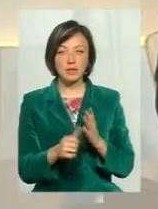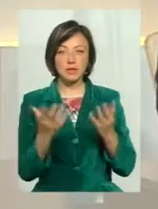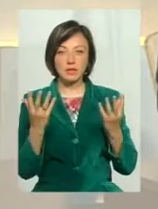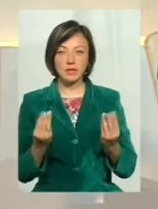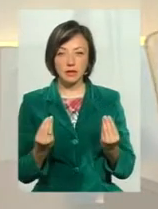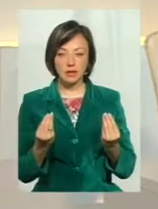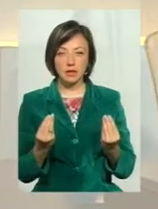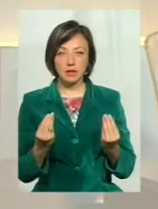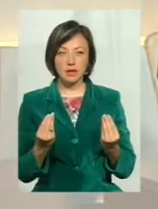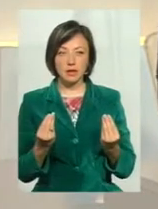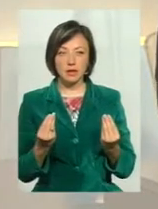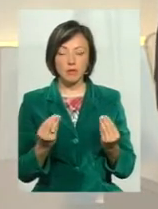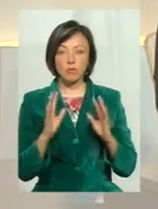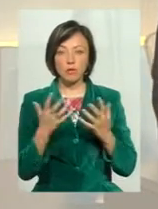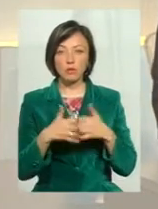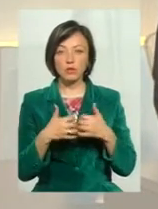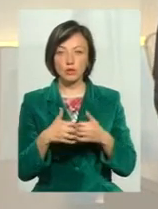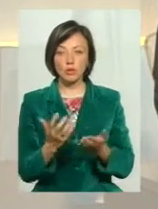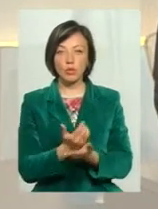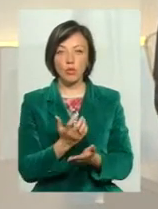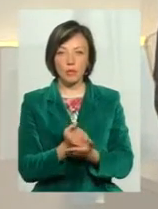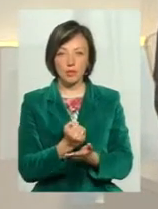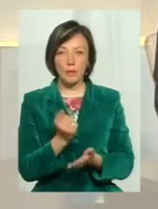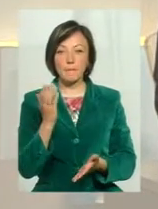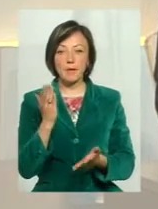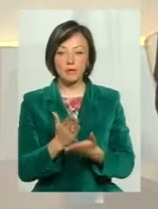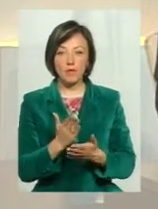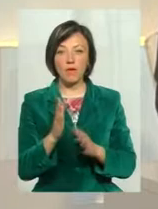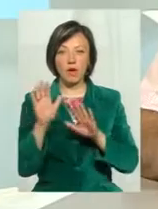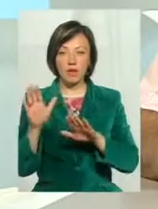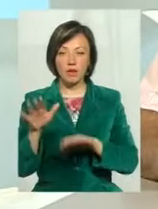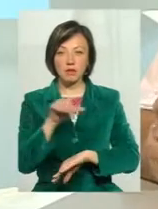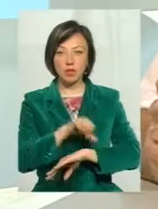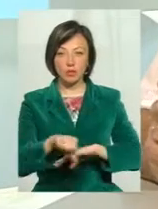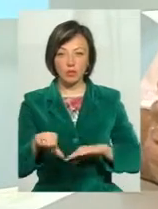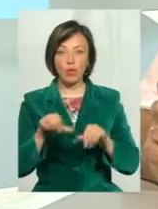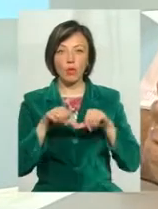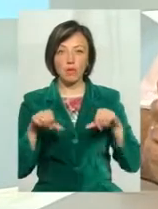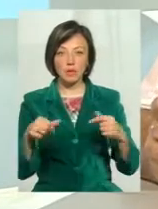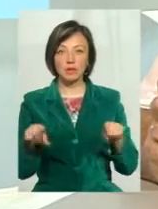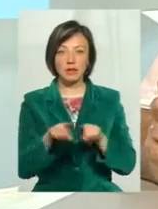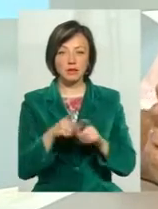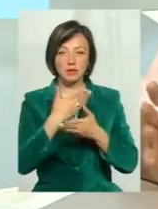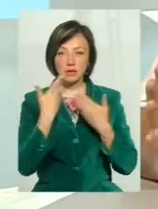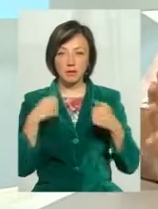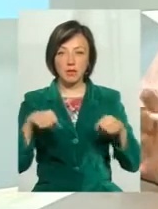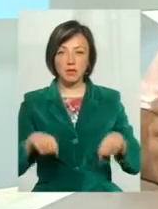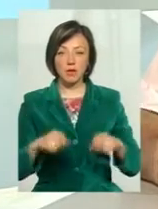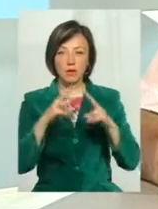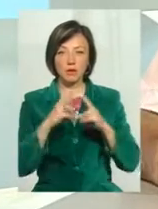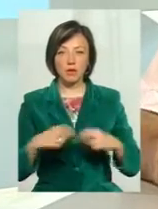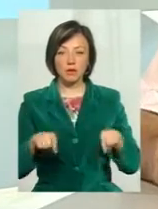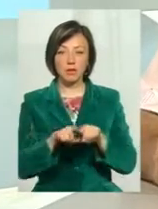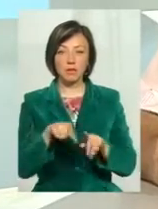в періоді, за який будуть обчислюватися доходи, перебувала за кордоном, то комісія також не має права розглядати